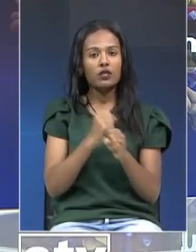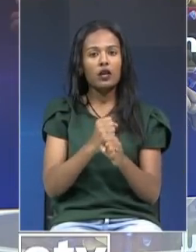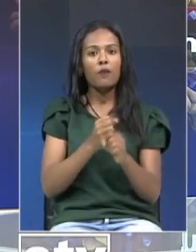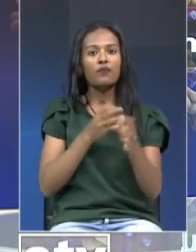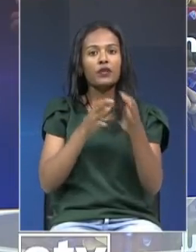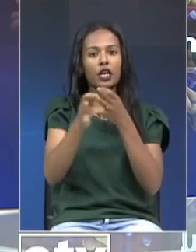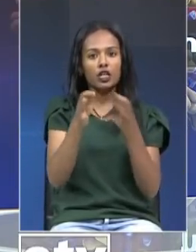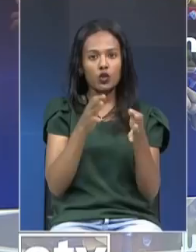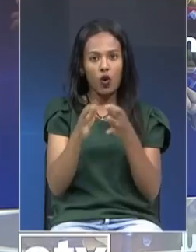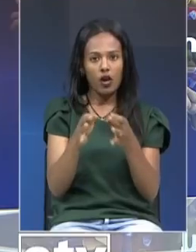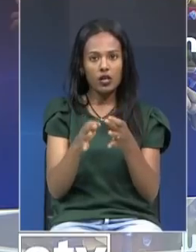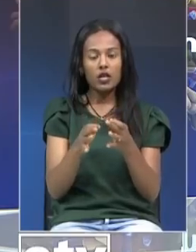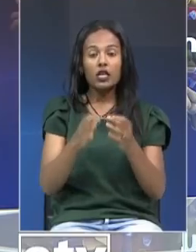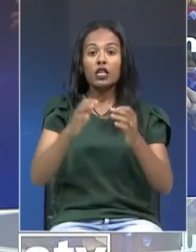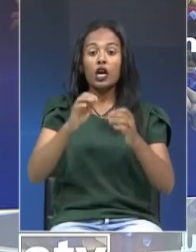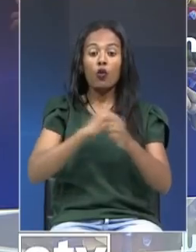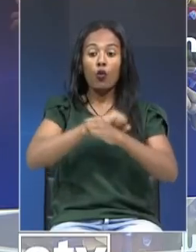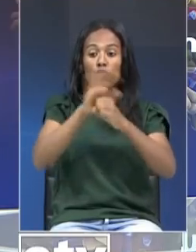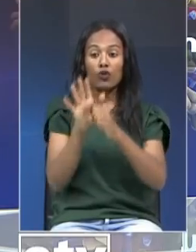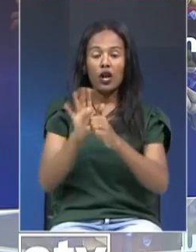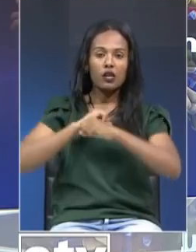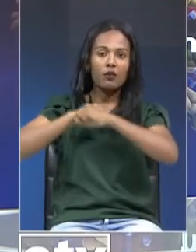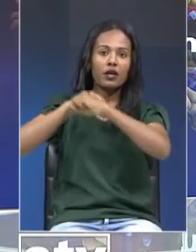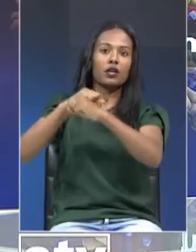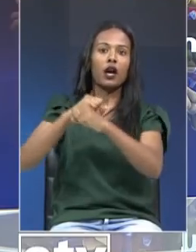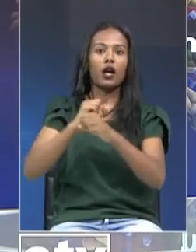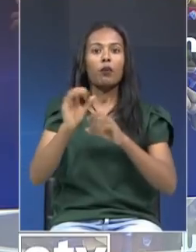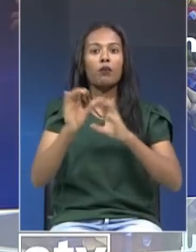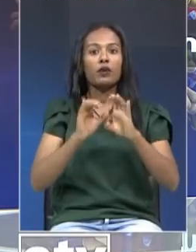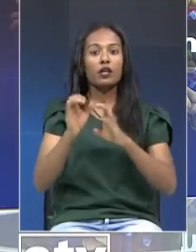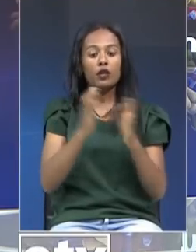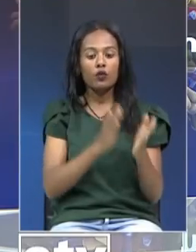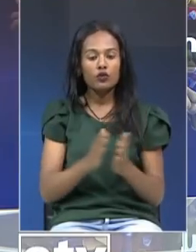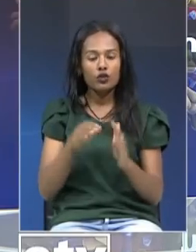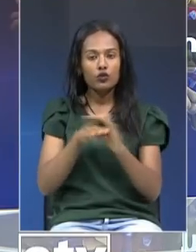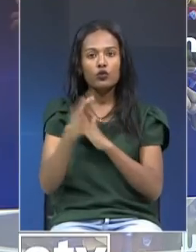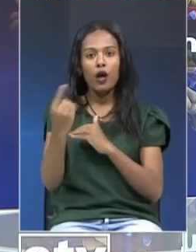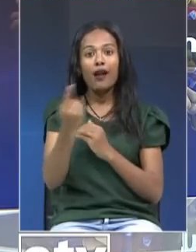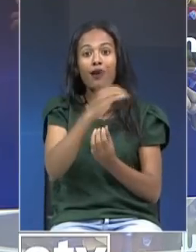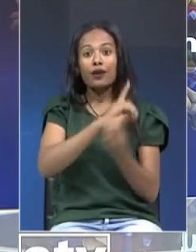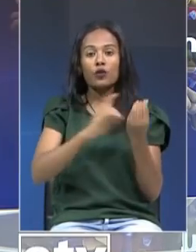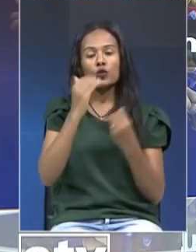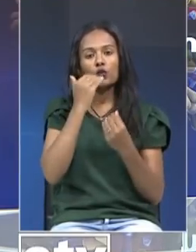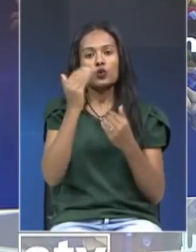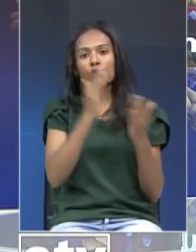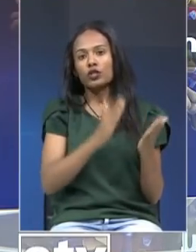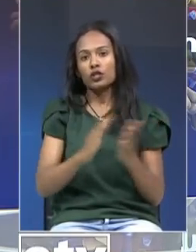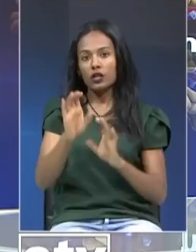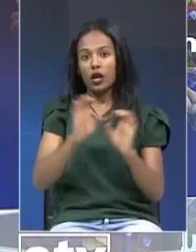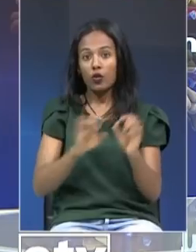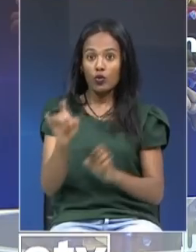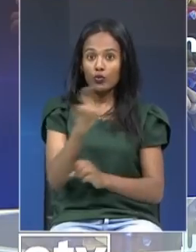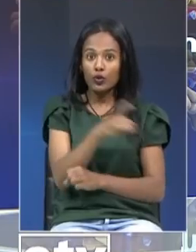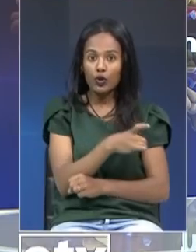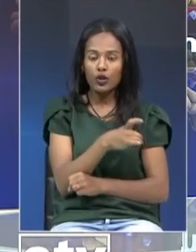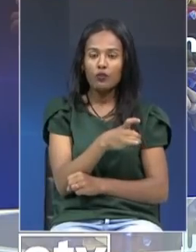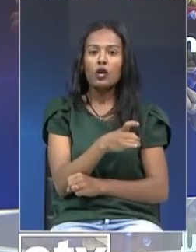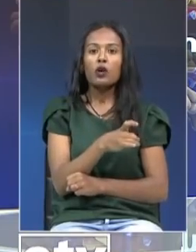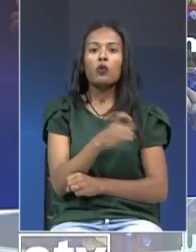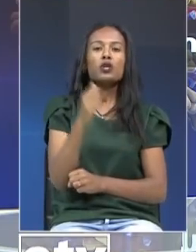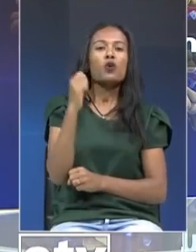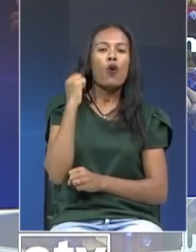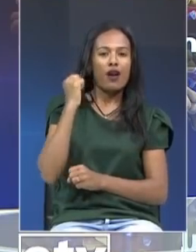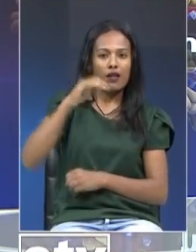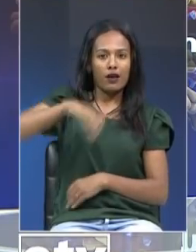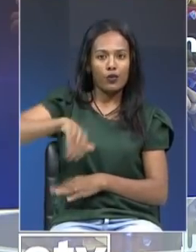ዶክተር ኤባባተም የኮሮና ቫይረስን ለመከላከል በሚደረገው ዝግጅት ውስጥ አንዳንድ ክልሎች ጥሩ ዝግጅት እያደረጉ ቢሆንም ወደ ኋላ